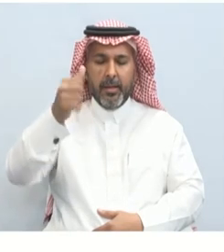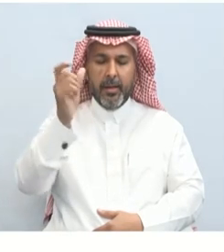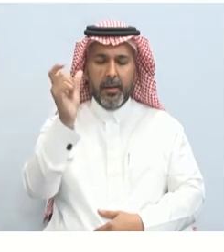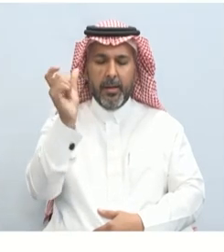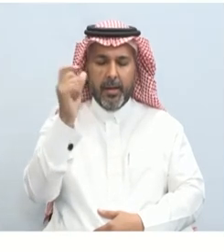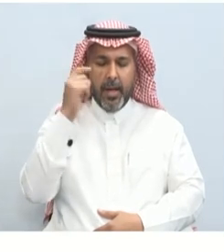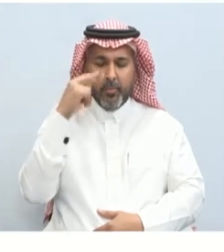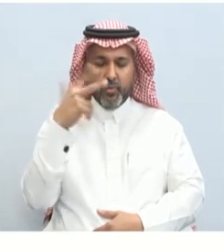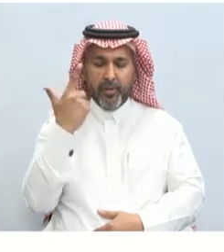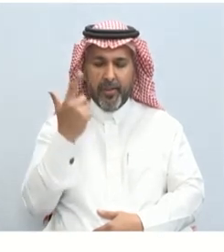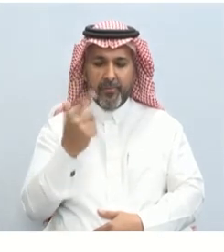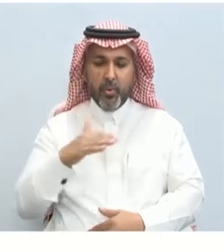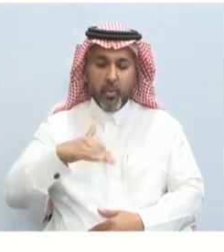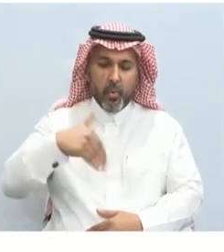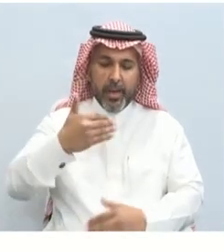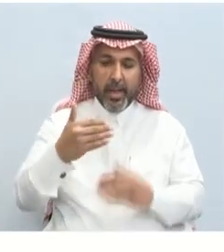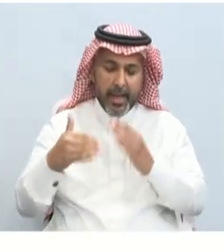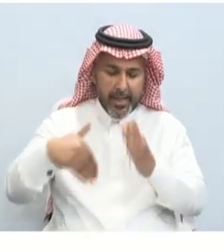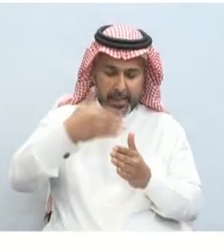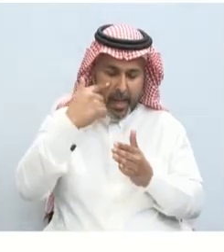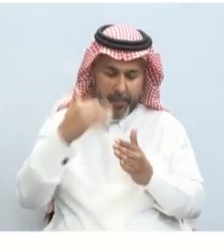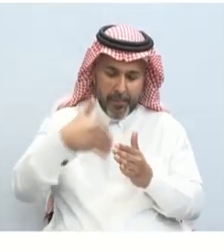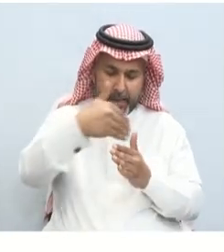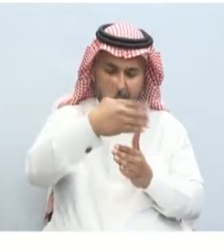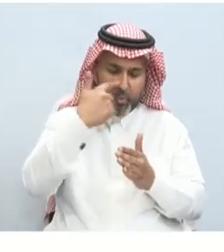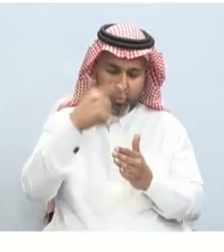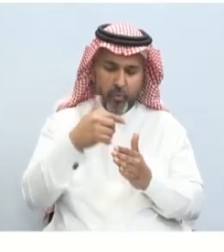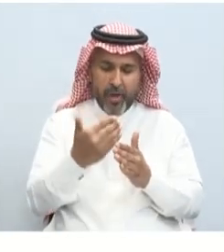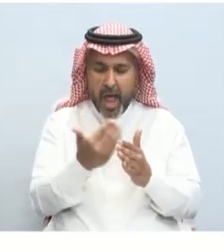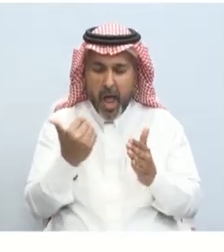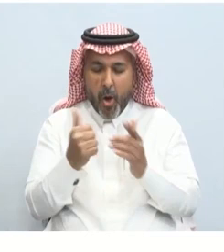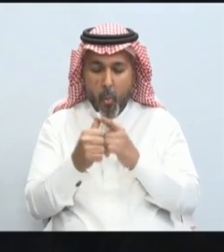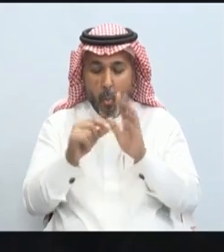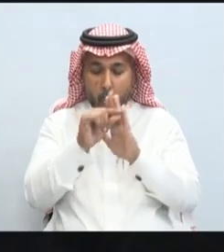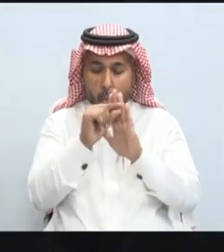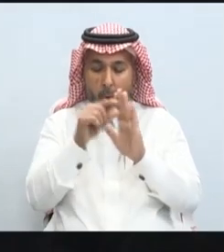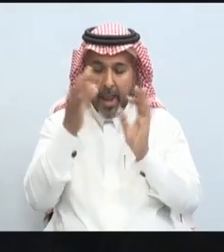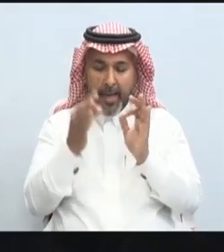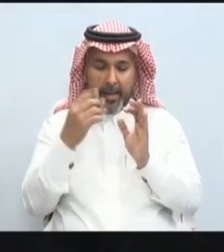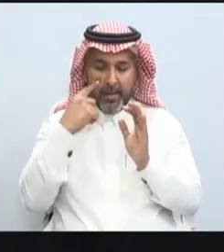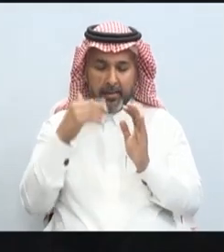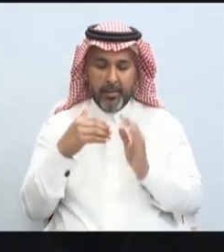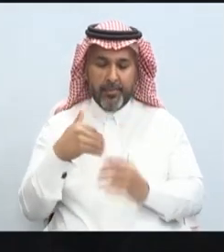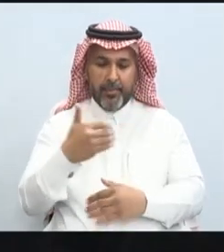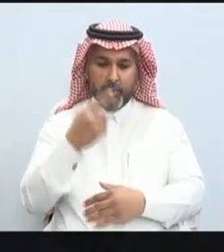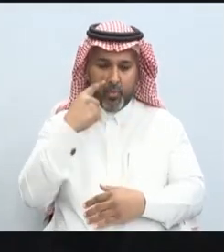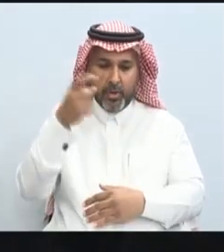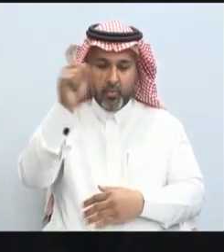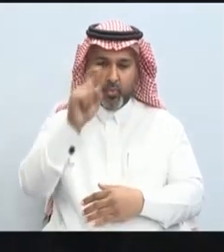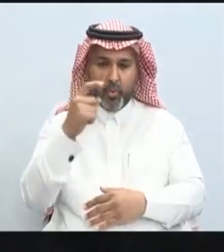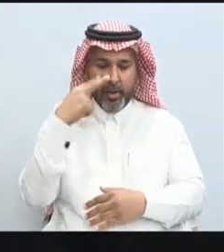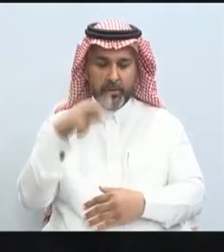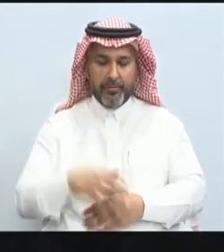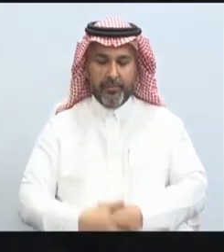تترتب على تلك المقدمات وتكلمنا عن الاستبدال الاستنباطي لدي سؤال